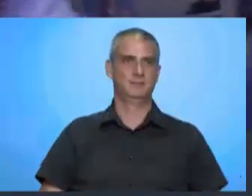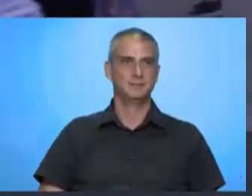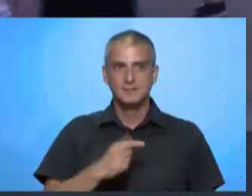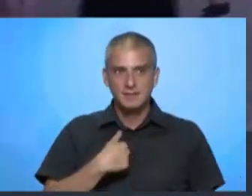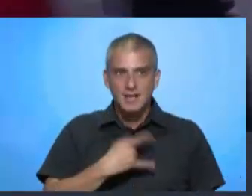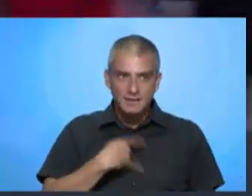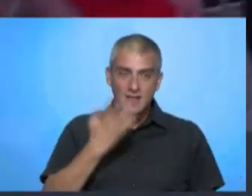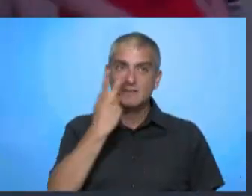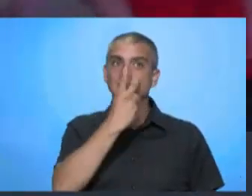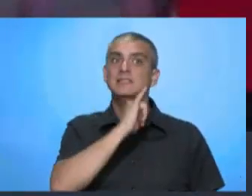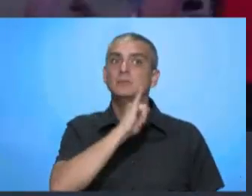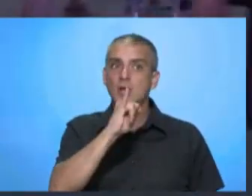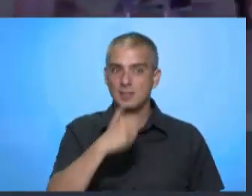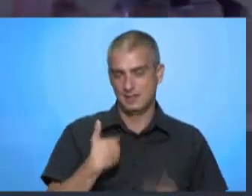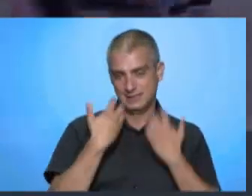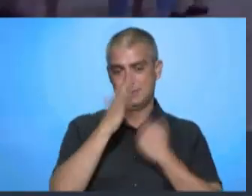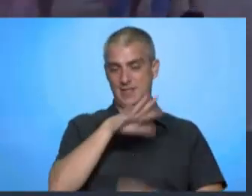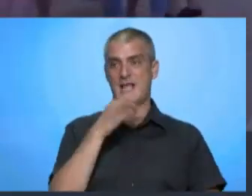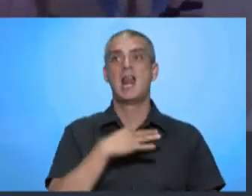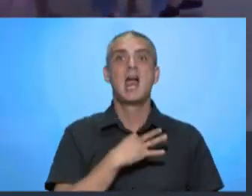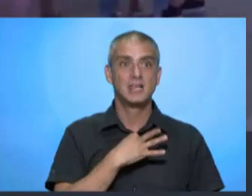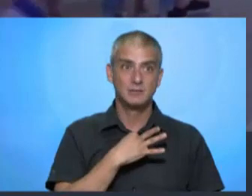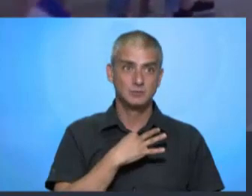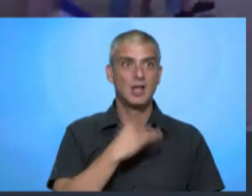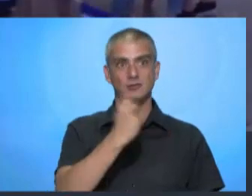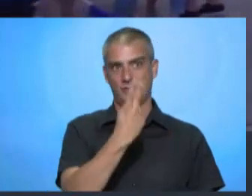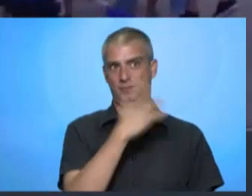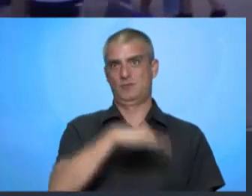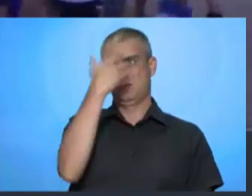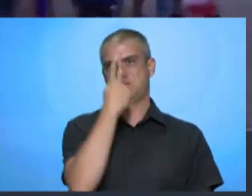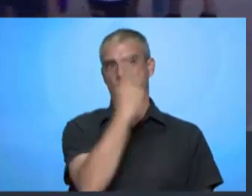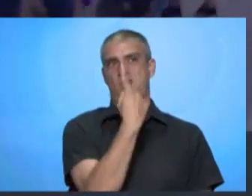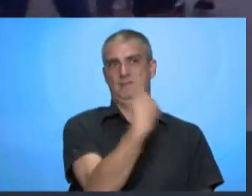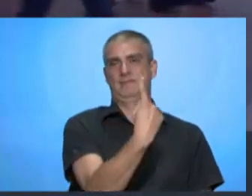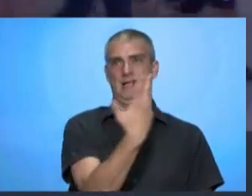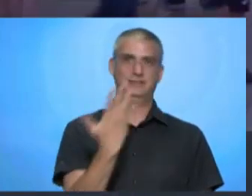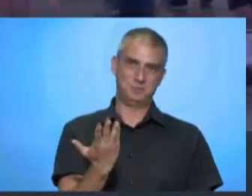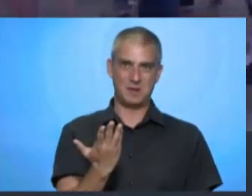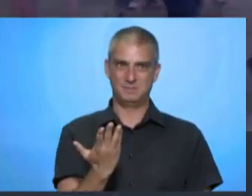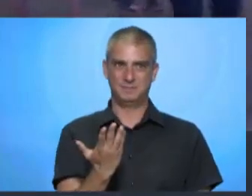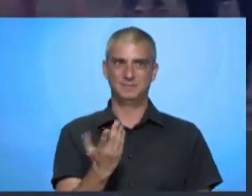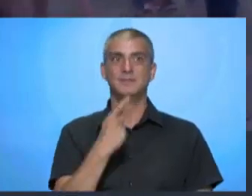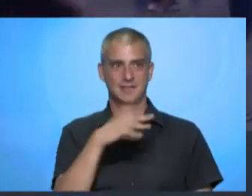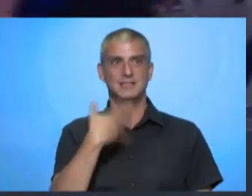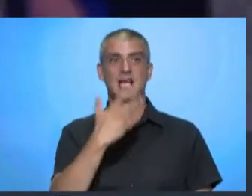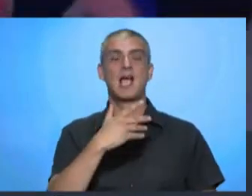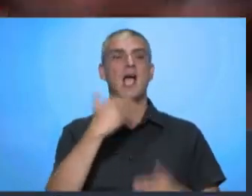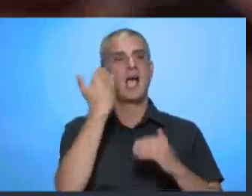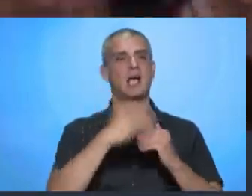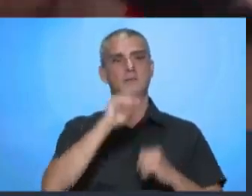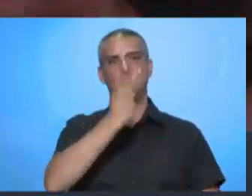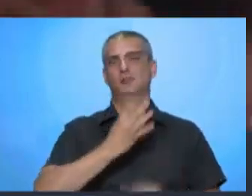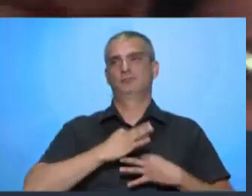ça il y a 20 ans. Mes enfants, je leur ai raconté. Maintenant, ils sont grands, ils sont en train de voir ce que c'est. Et moi, c'est ma deuxième